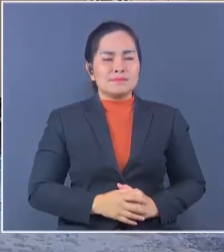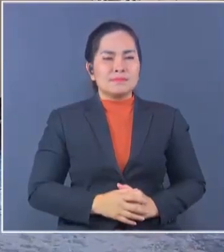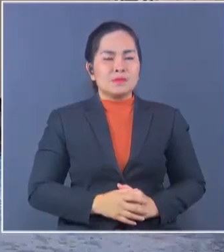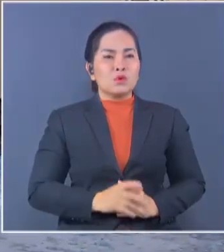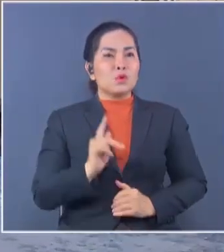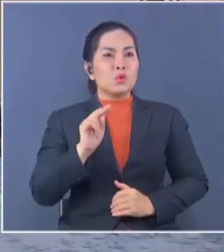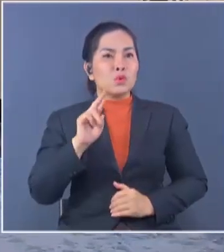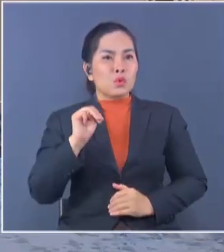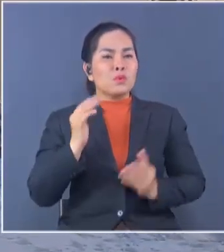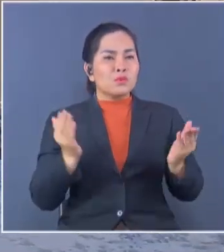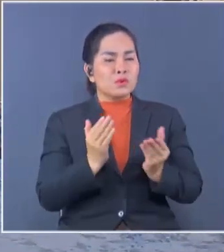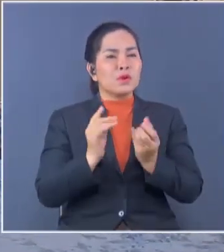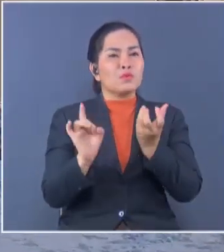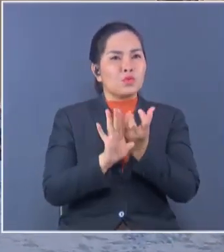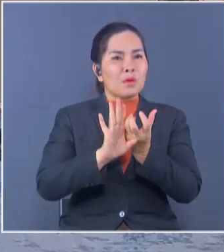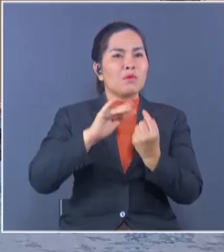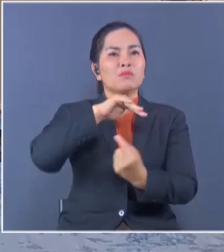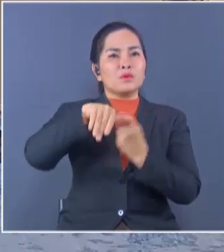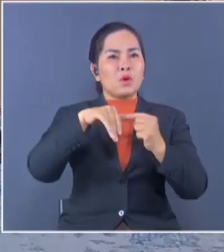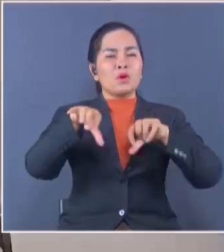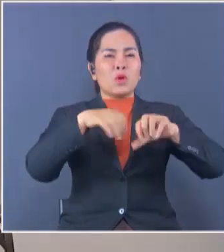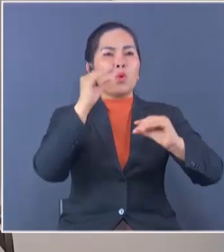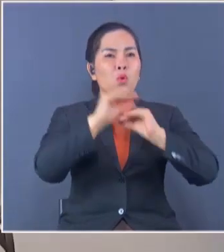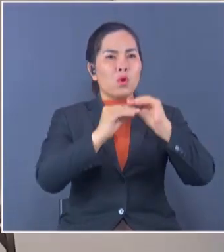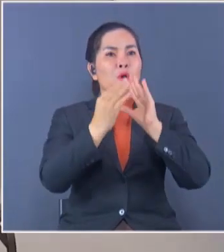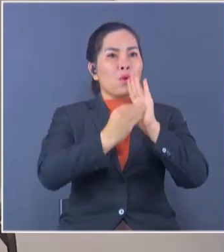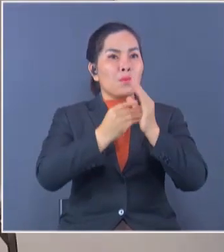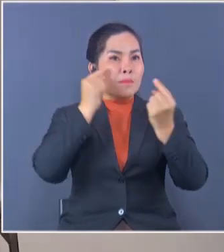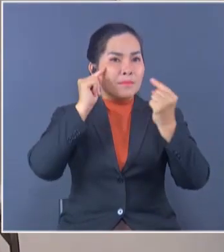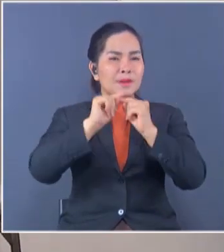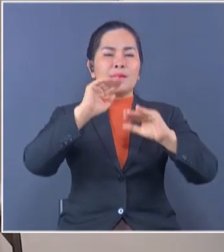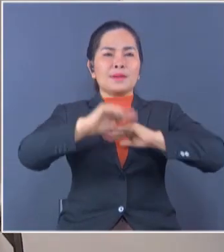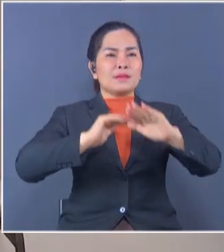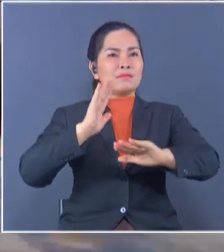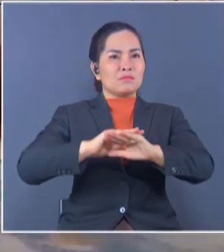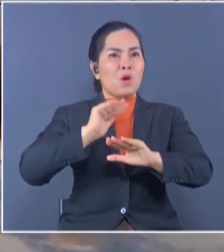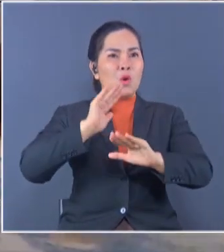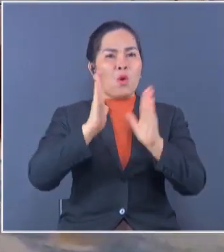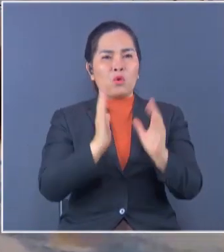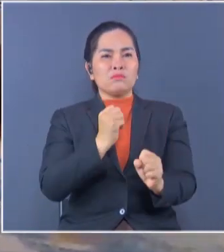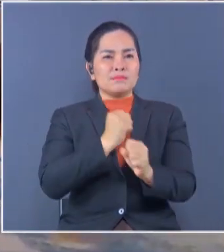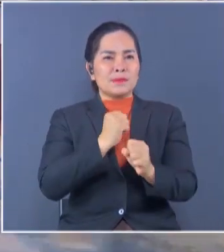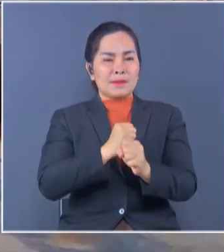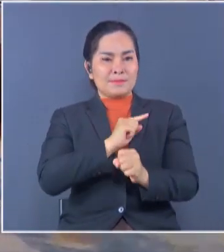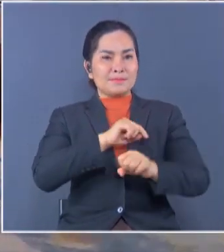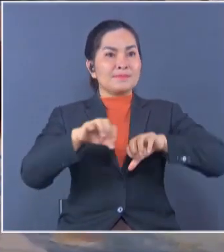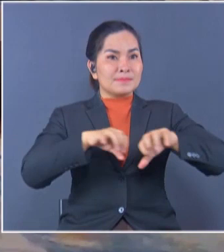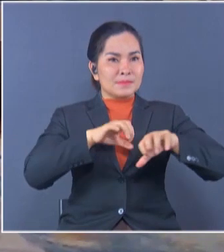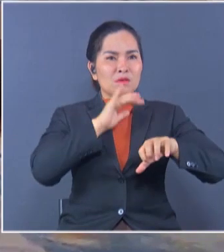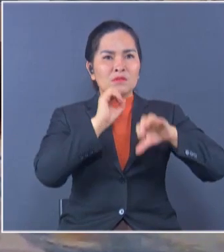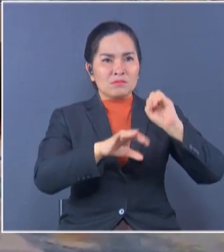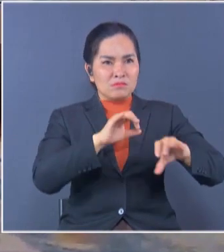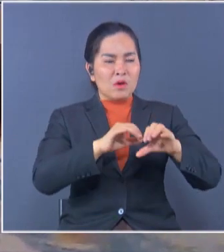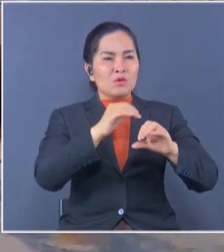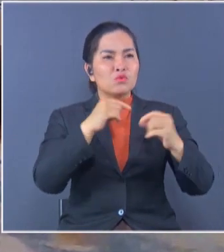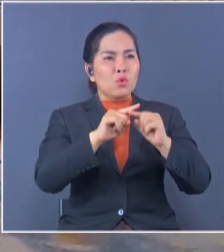กรมส่งเสริมคุณภาพสิ่งแวดล้อมครับจัดโครงการอบรมพัฒนาศักยภาพบุคลากรจัดการขยะที่ต้นทางซีโร่เ